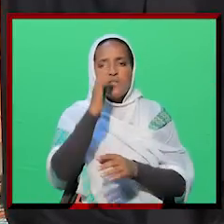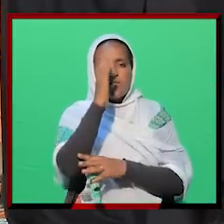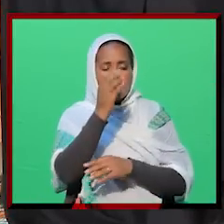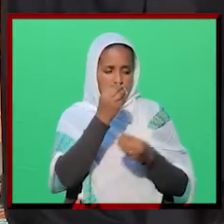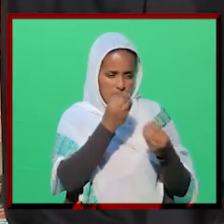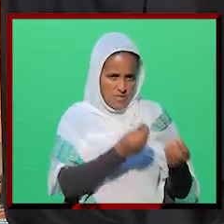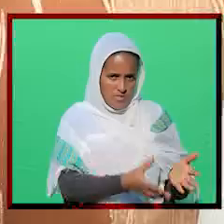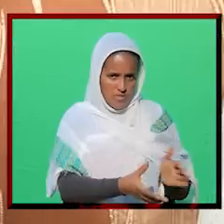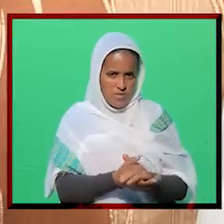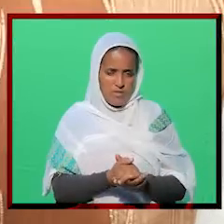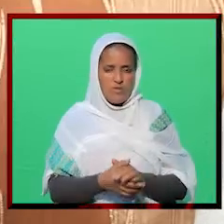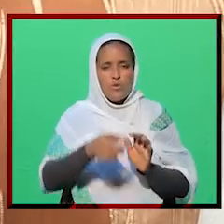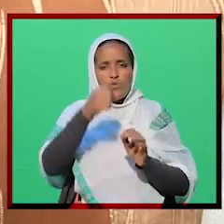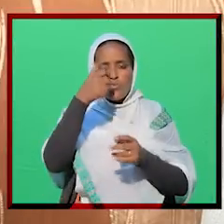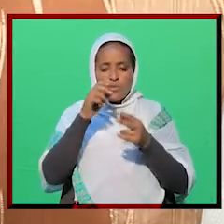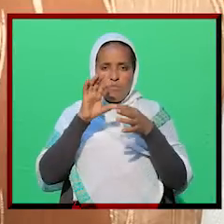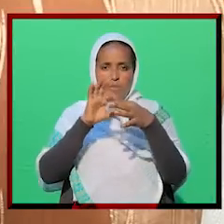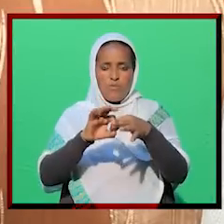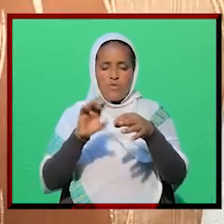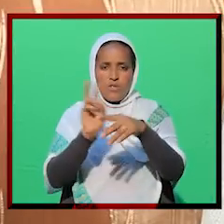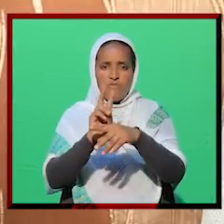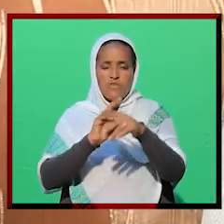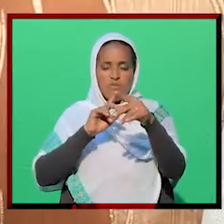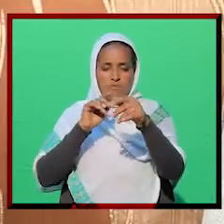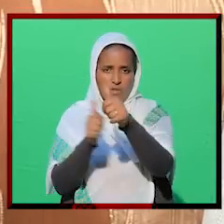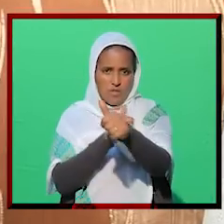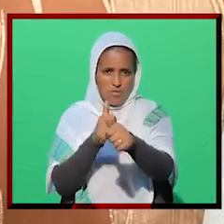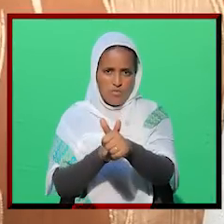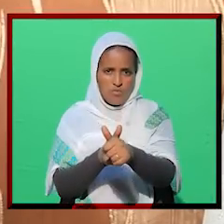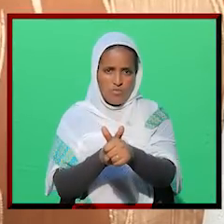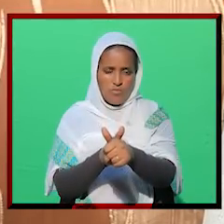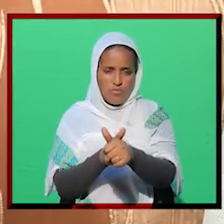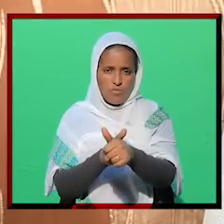እግዚአብሔር ይስጥልን። ውድ የማኅበረ ቅዱሳን የቴሌቪዥን ተከታታዮች